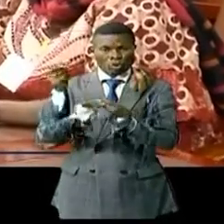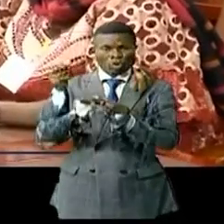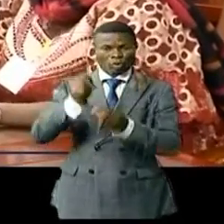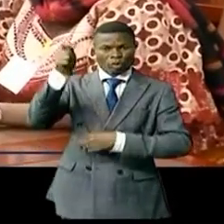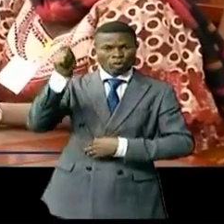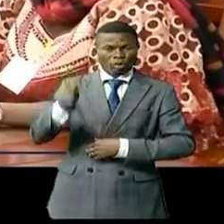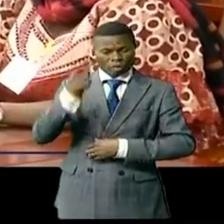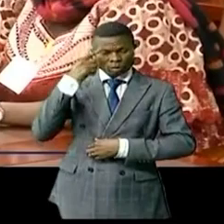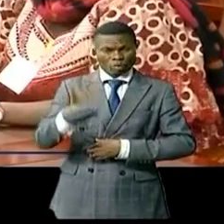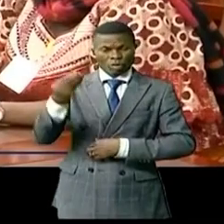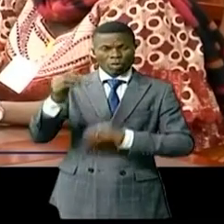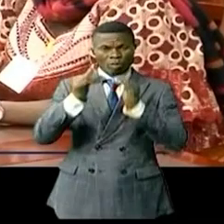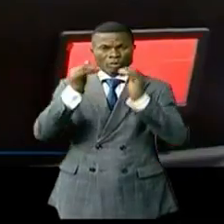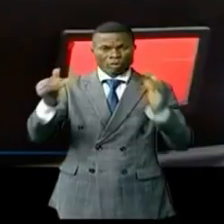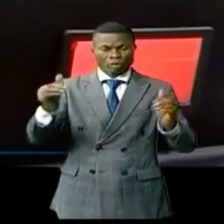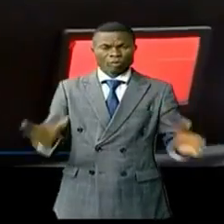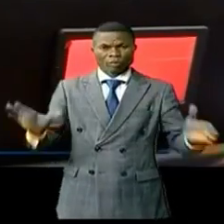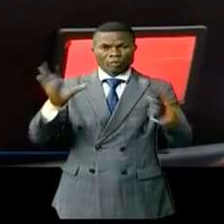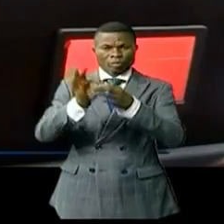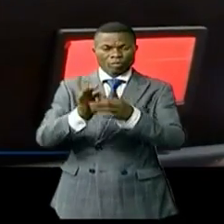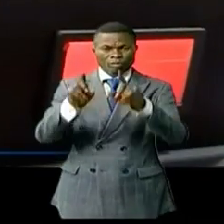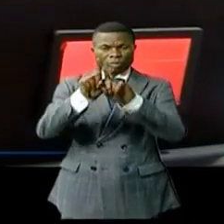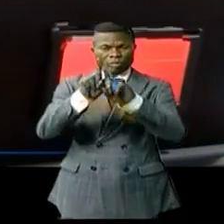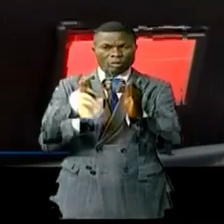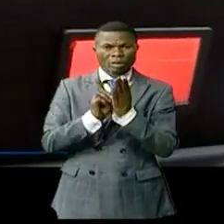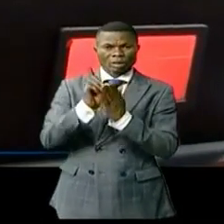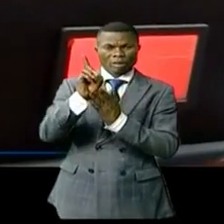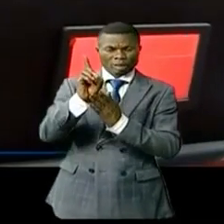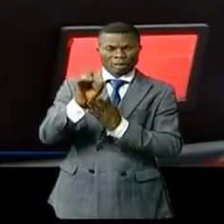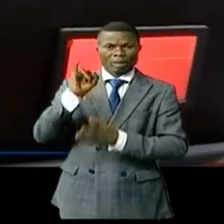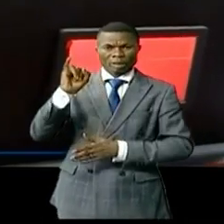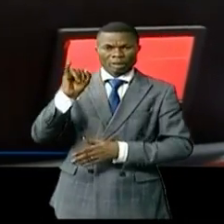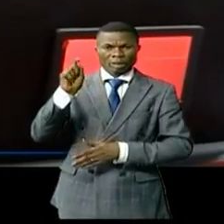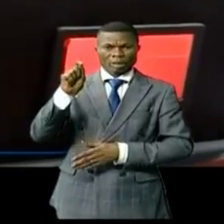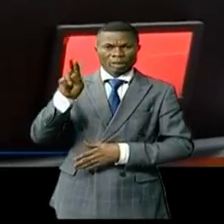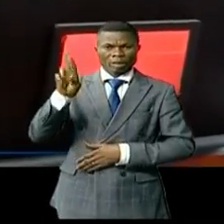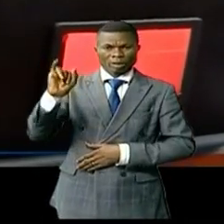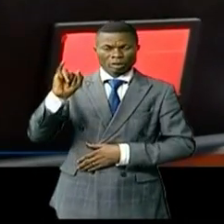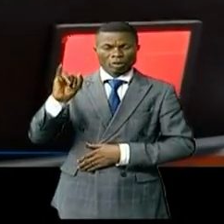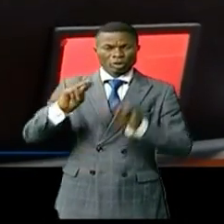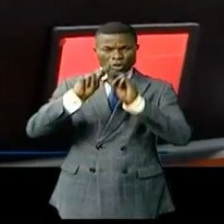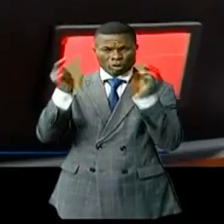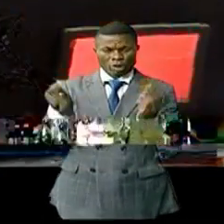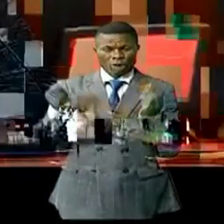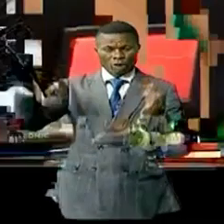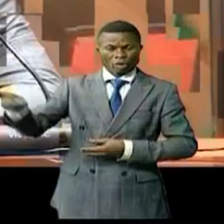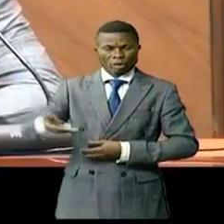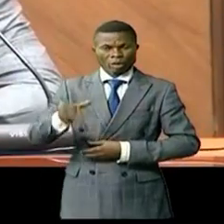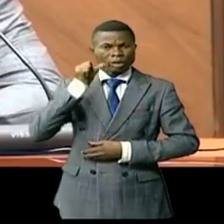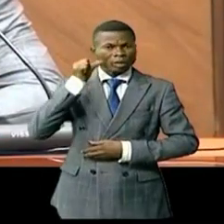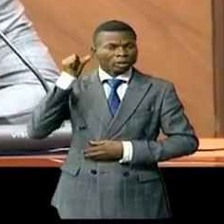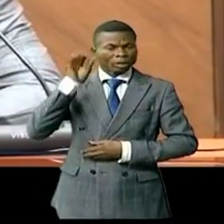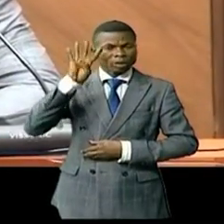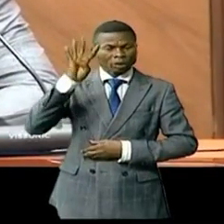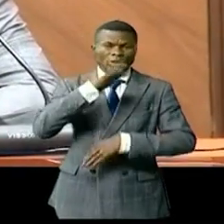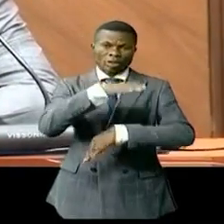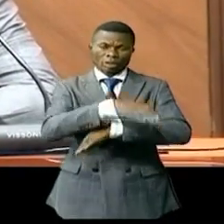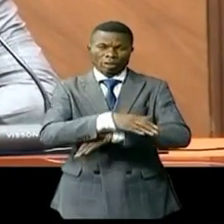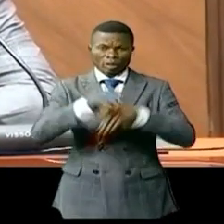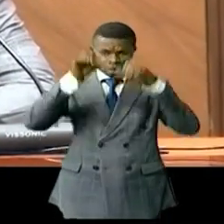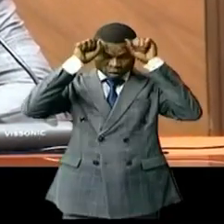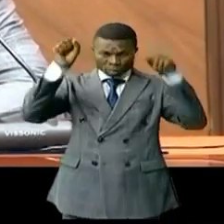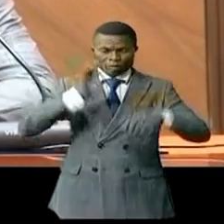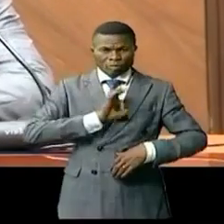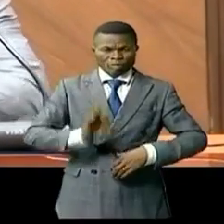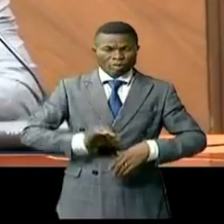la pacification, la réconciliation et le développement de l'Ituri, dont la délégation a été reçue ce jeudi soir par le président